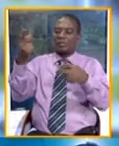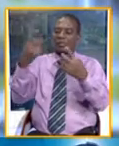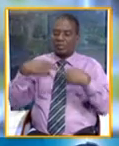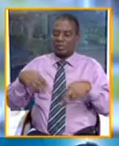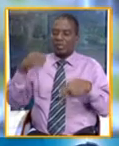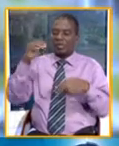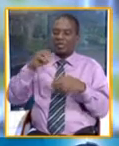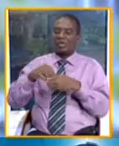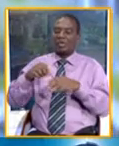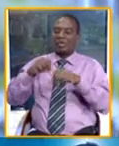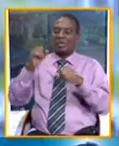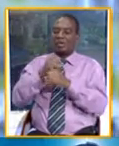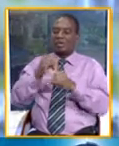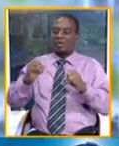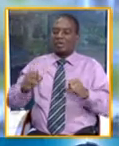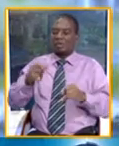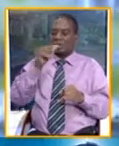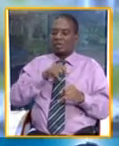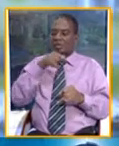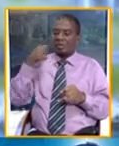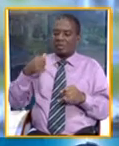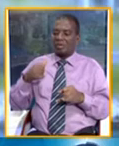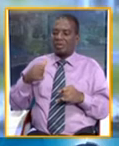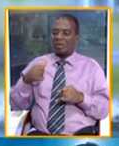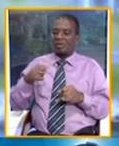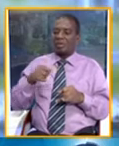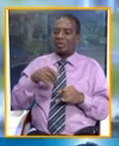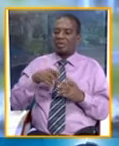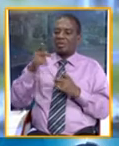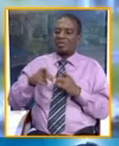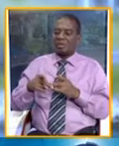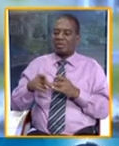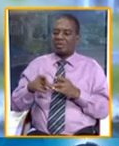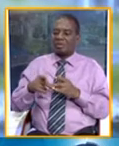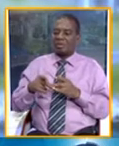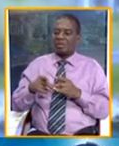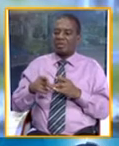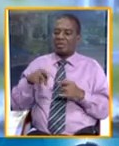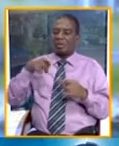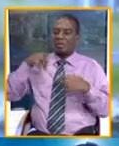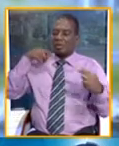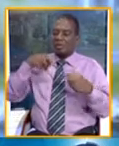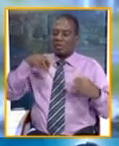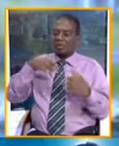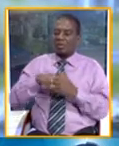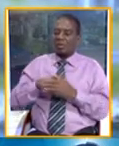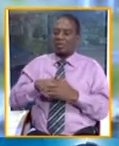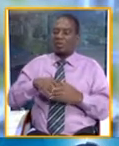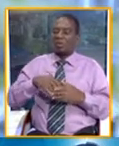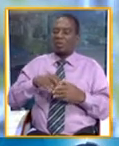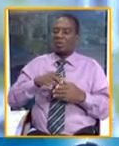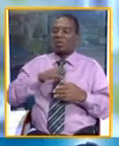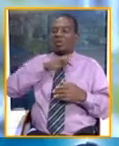autres compagnies pétrolières. L'exercice de simulation du plan Polumar visant à lutter contre la pollution